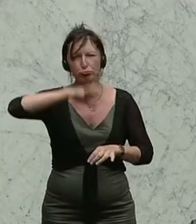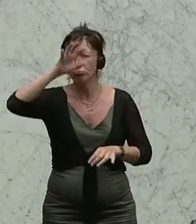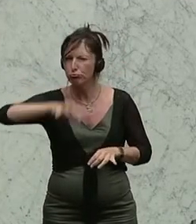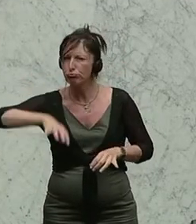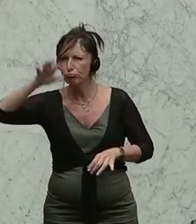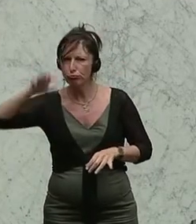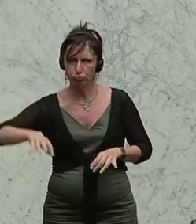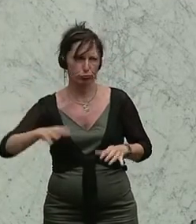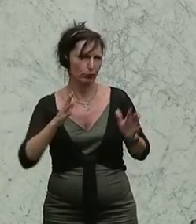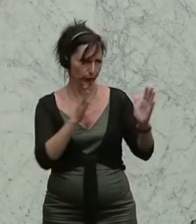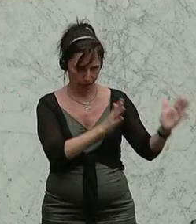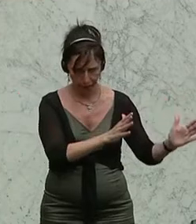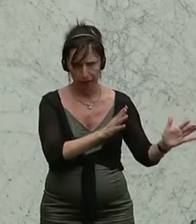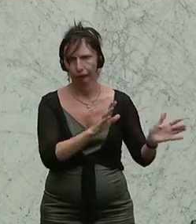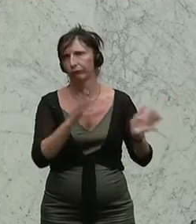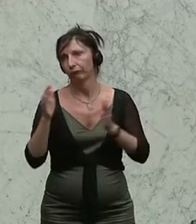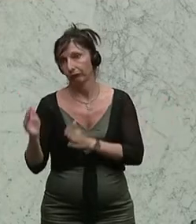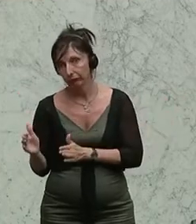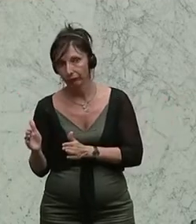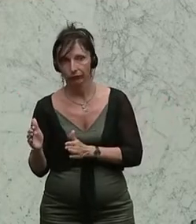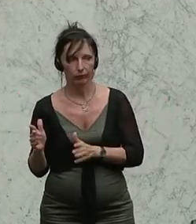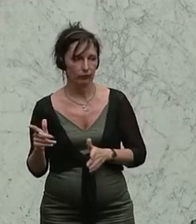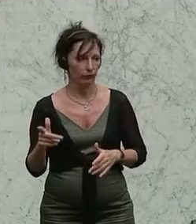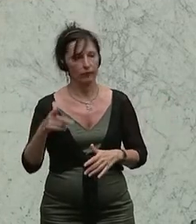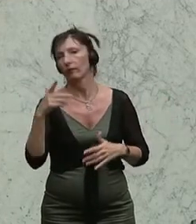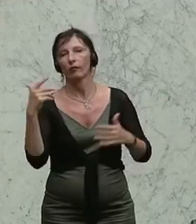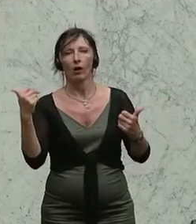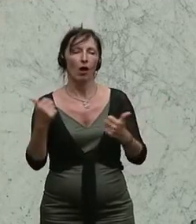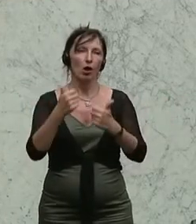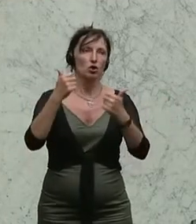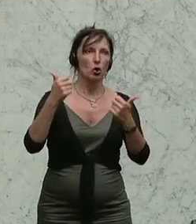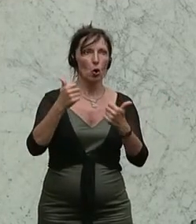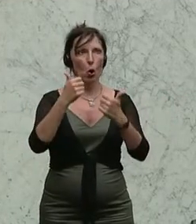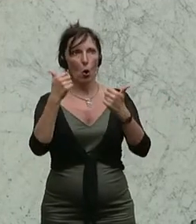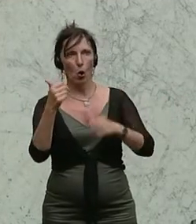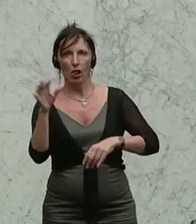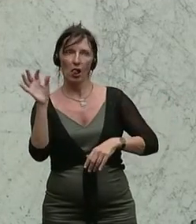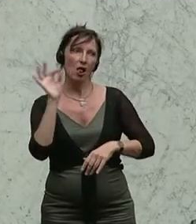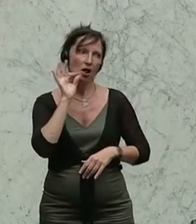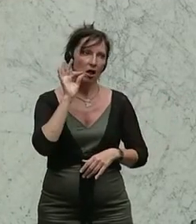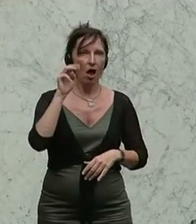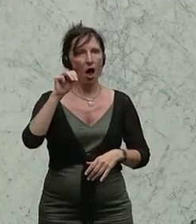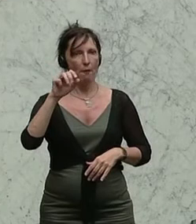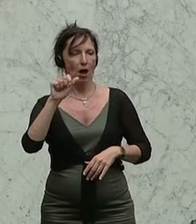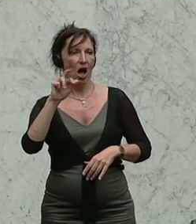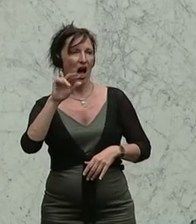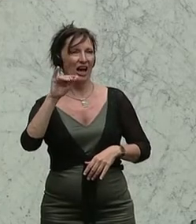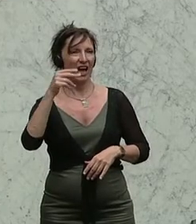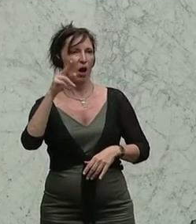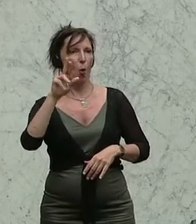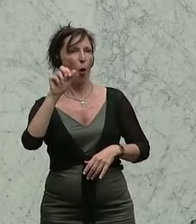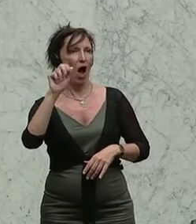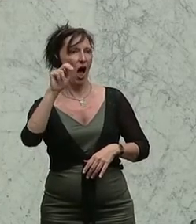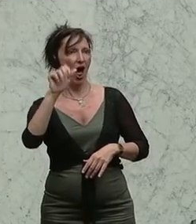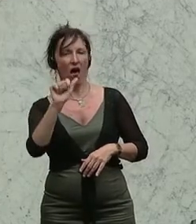Auf der anderen Seite, über die tollen, heilsbringenden Maßnahmen von Marihuana. Das New England Journal